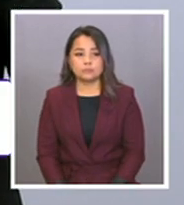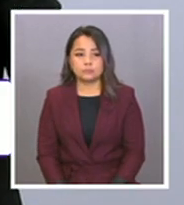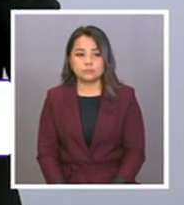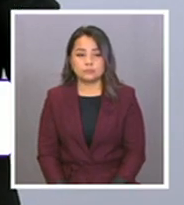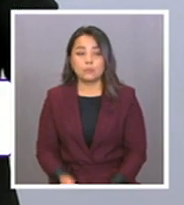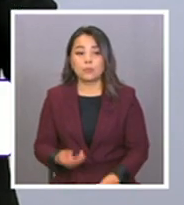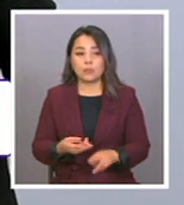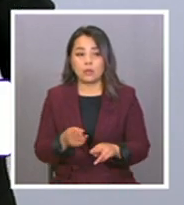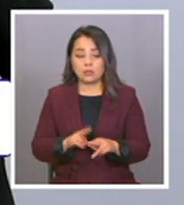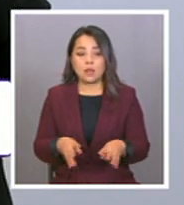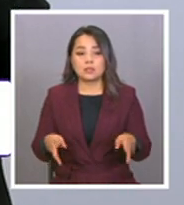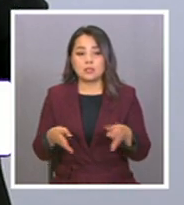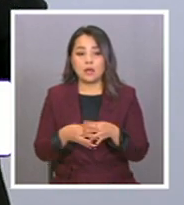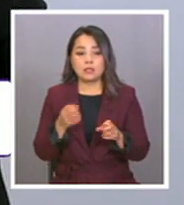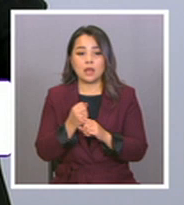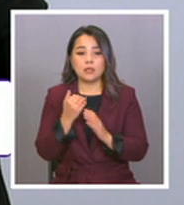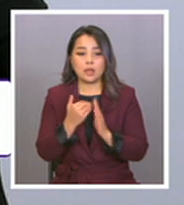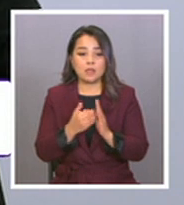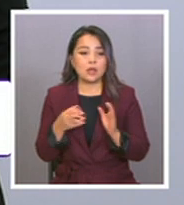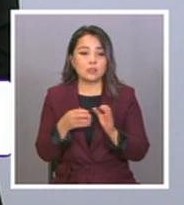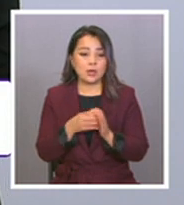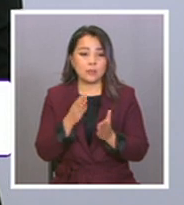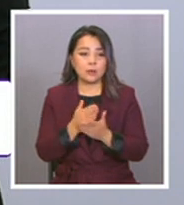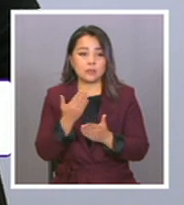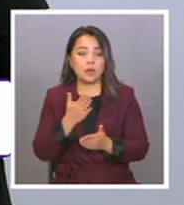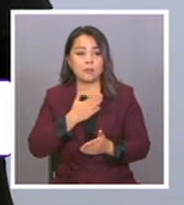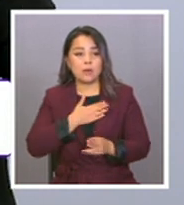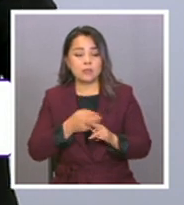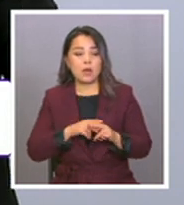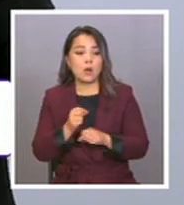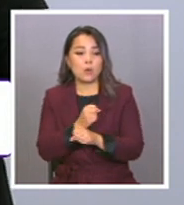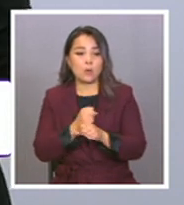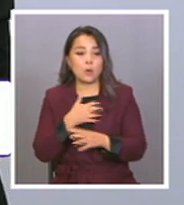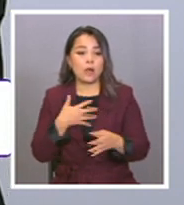Демек, біз таксондық жүйе бойынша жіктеген аю, бізде қоңыр аю.